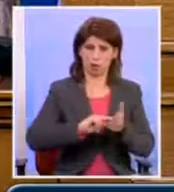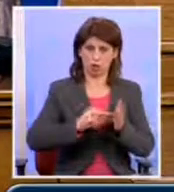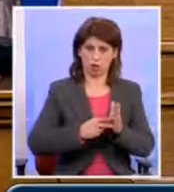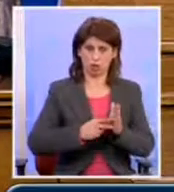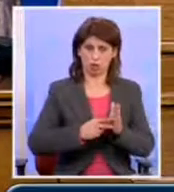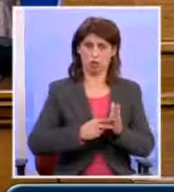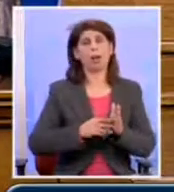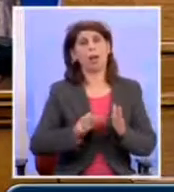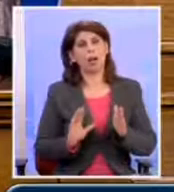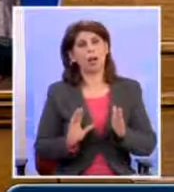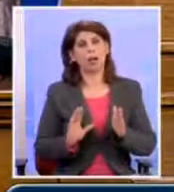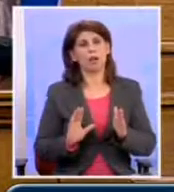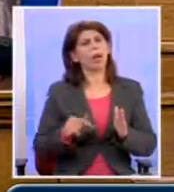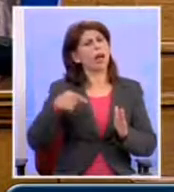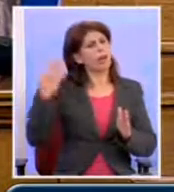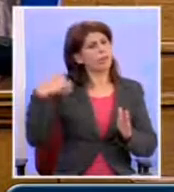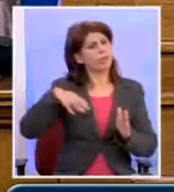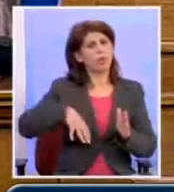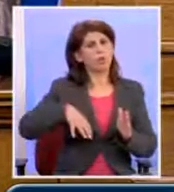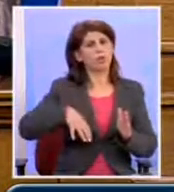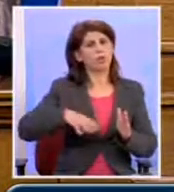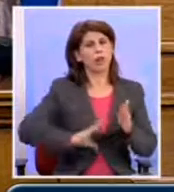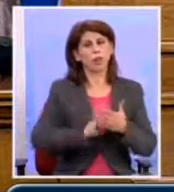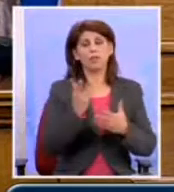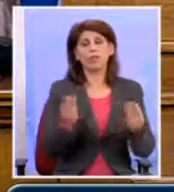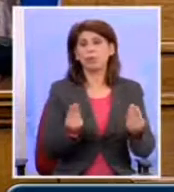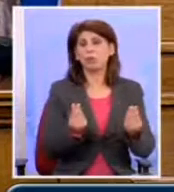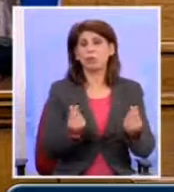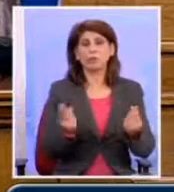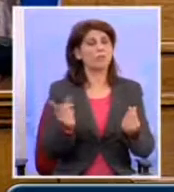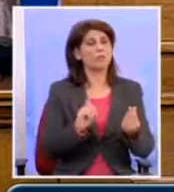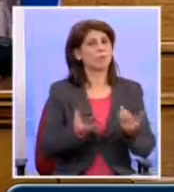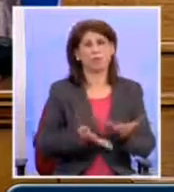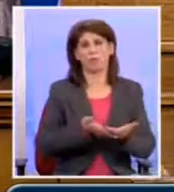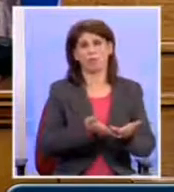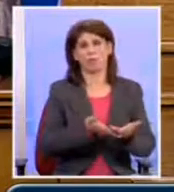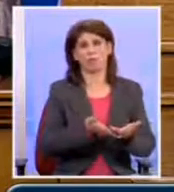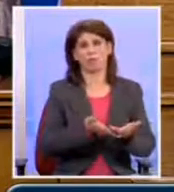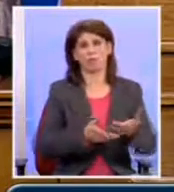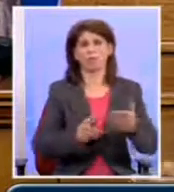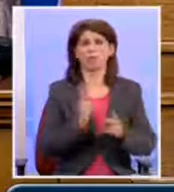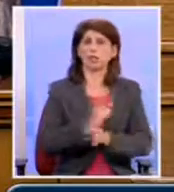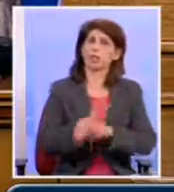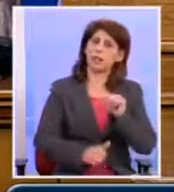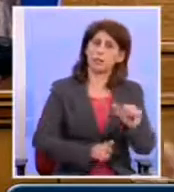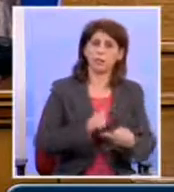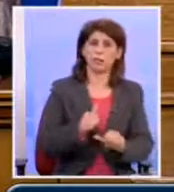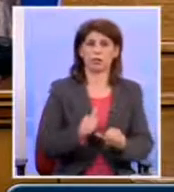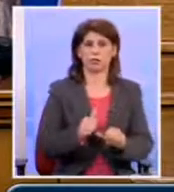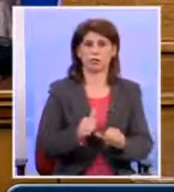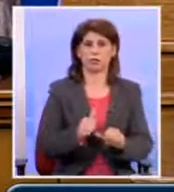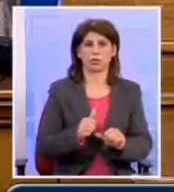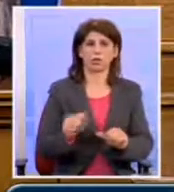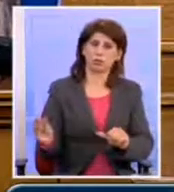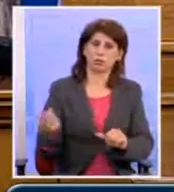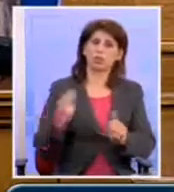οικονομία. Ωστόσο, κατά την ίδια περίοδο αναπτύχθηκαν με τρόπο ο οποίος δεν βοήθησε την αναπλήρωση των